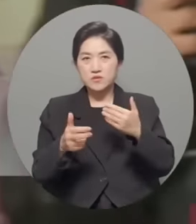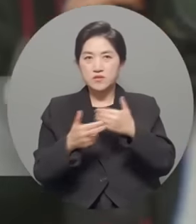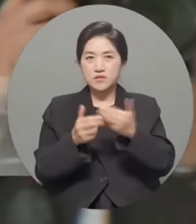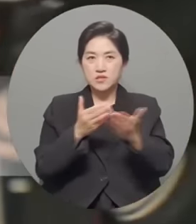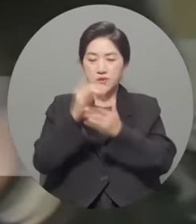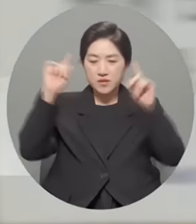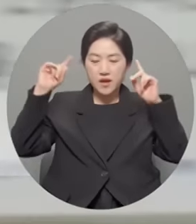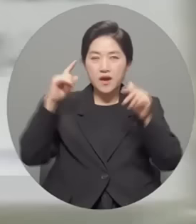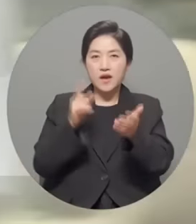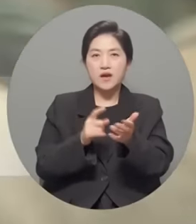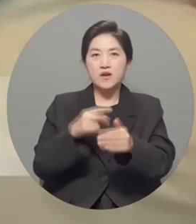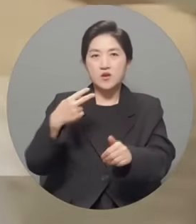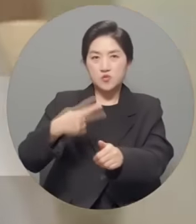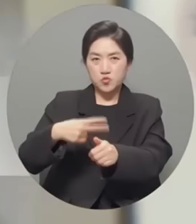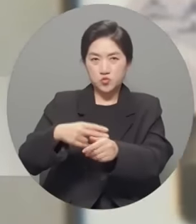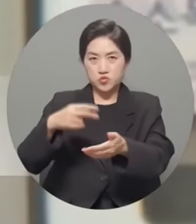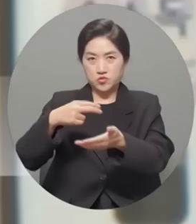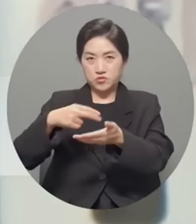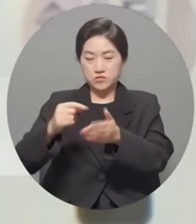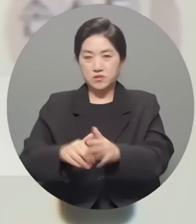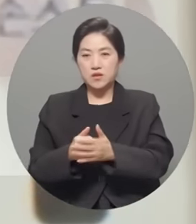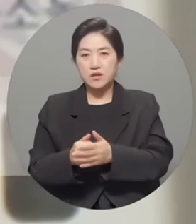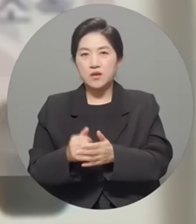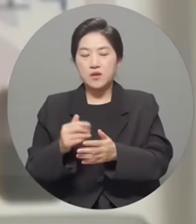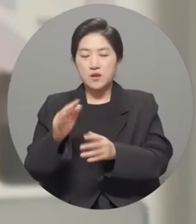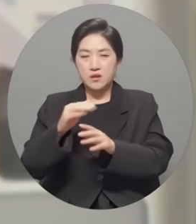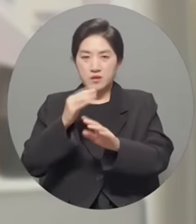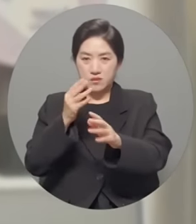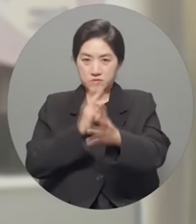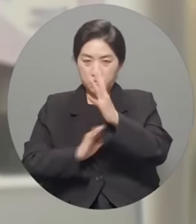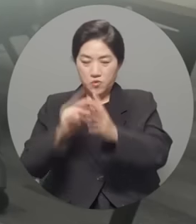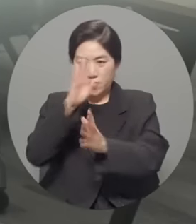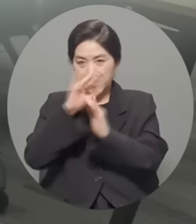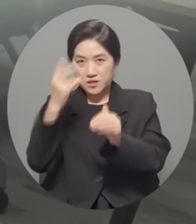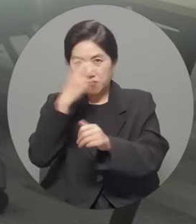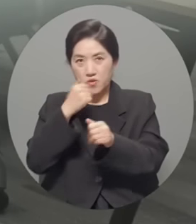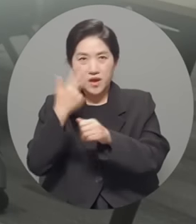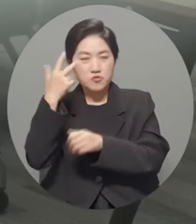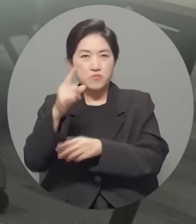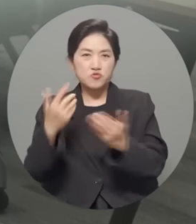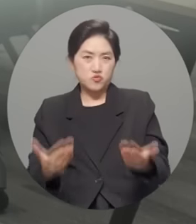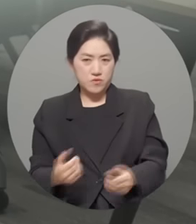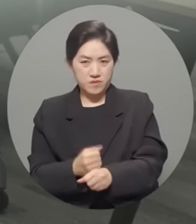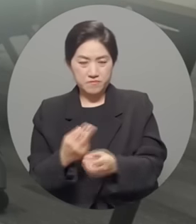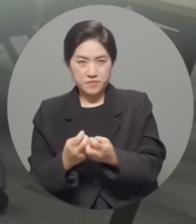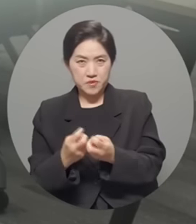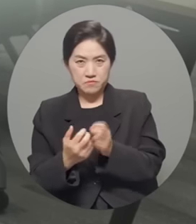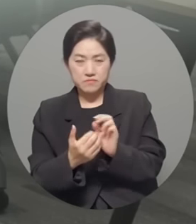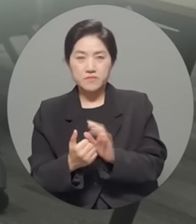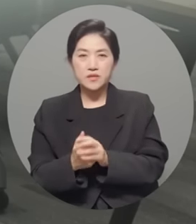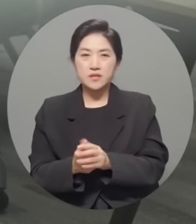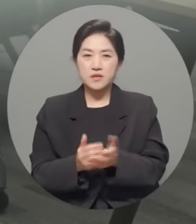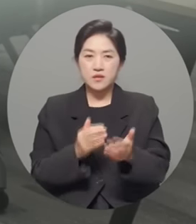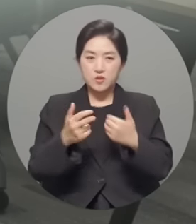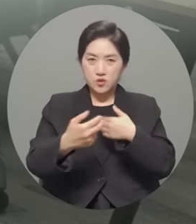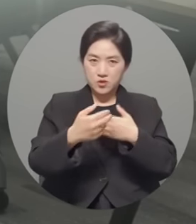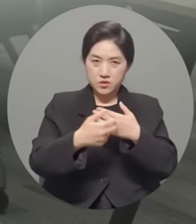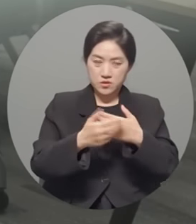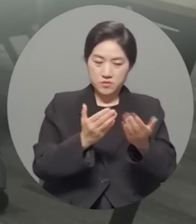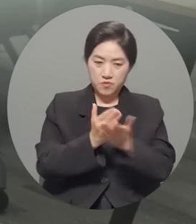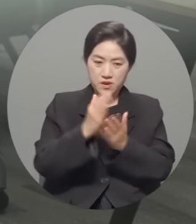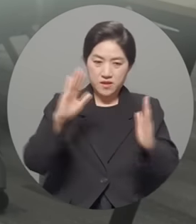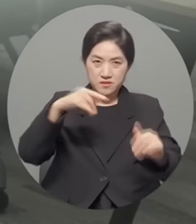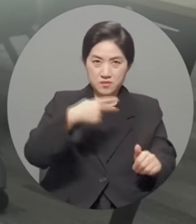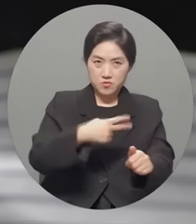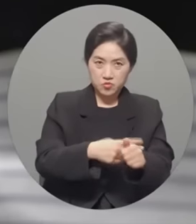열어 외래 진료를 한 주에 하루씩 중단하는 방안을 논의합니다. 교수들과 전공의들 모두 정부가 제안한 대화는